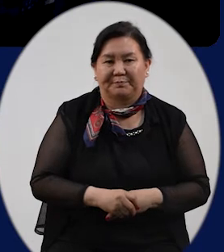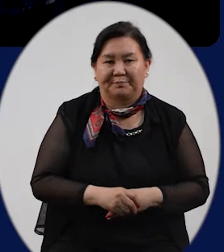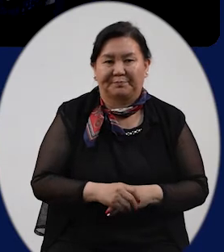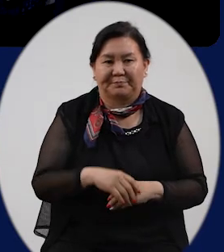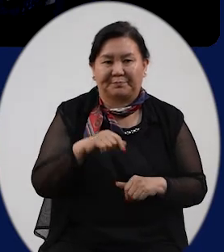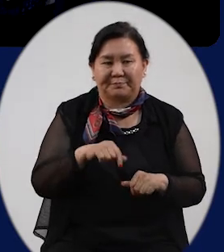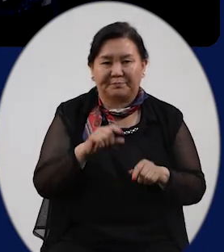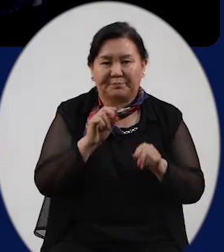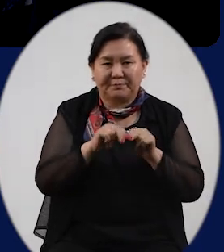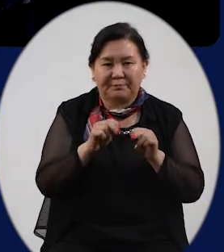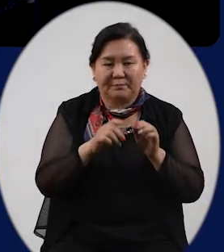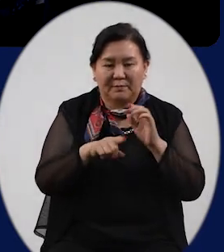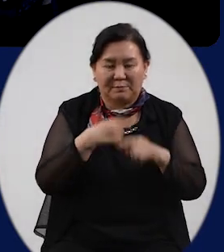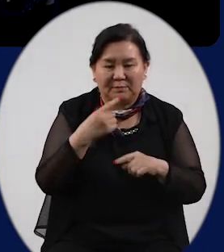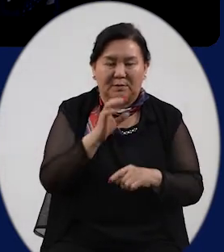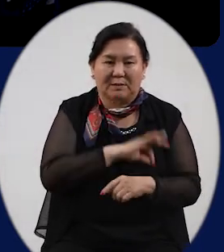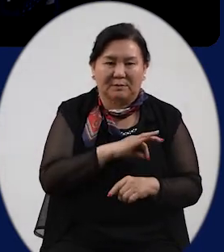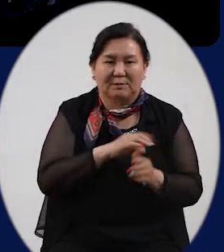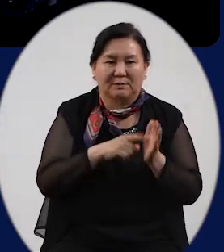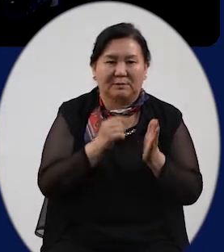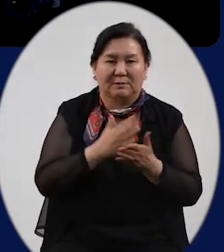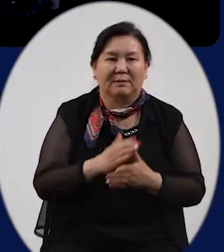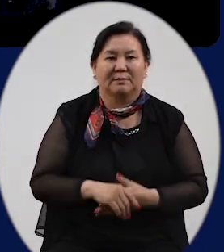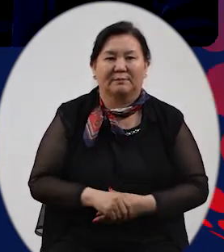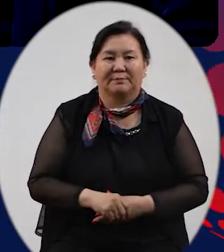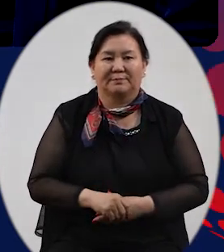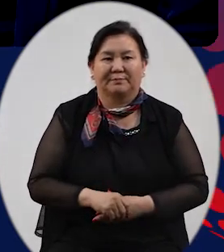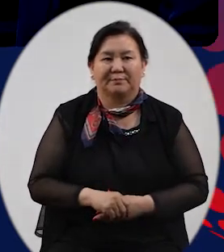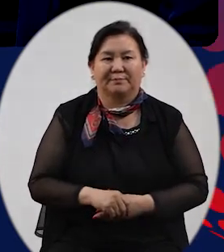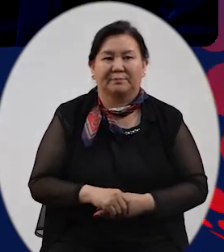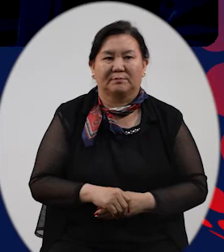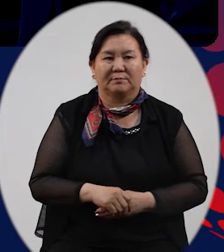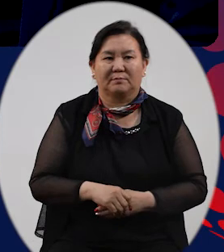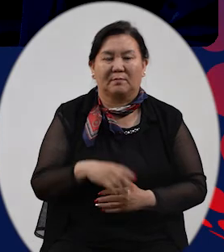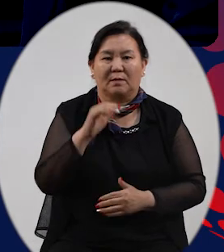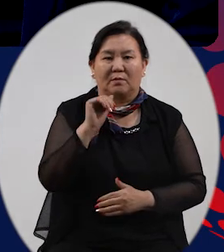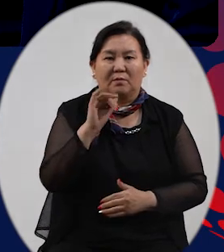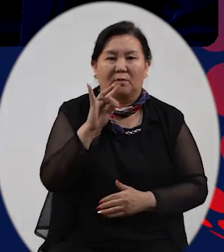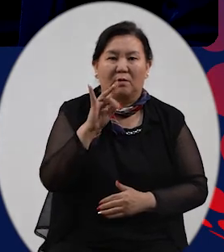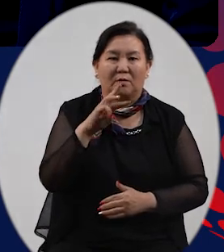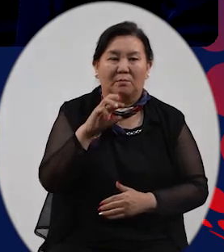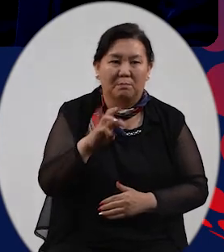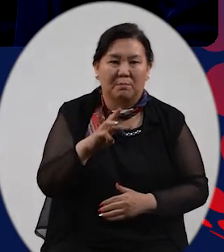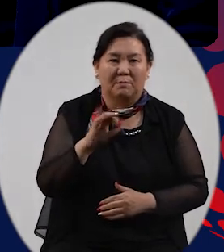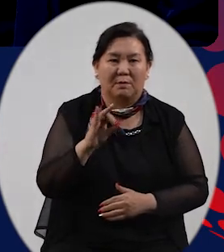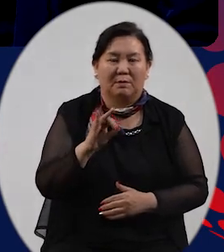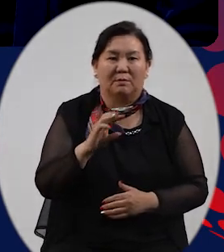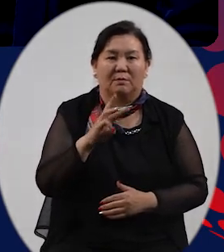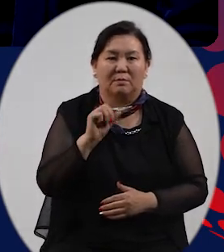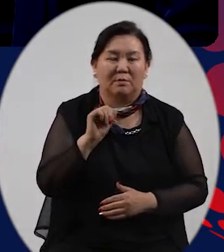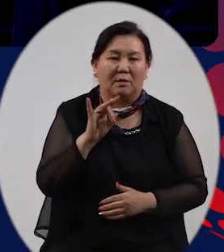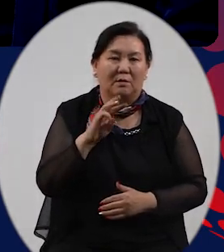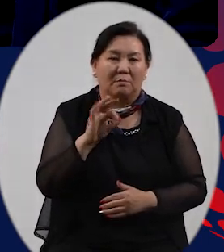pack and list бол хамгийн түрүүнд бол ашиглагддаг ийм зүйл байгаамаа. За form A-гийн хувьд бол манайх